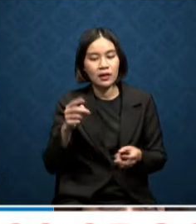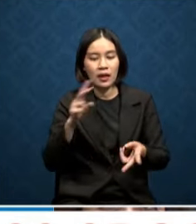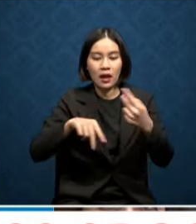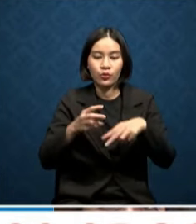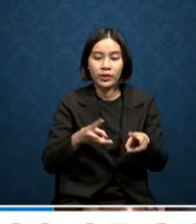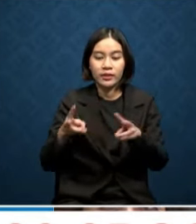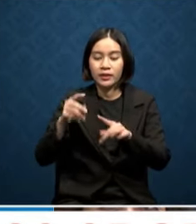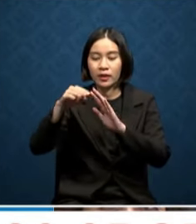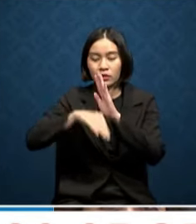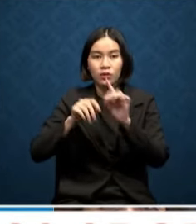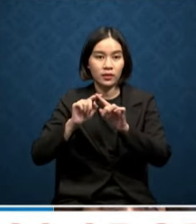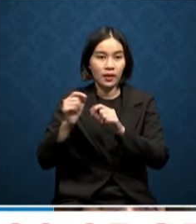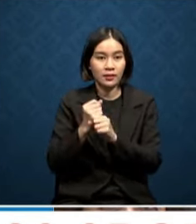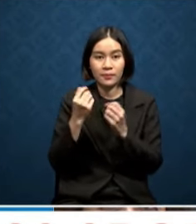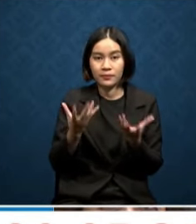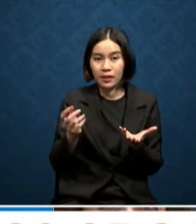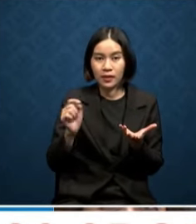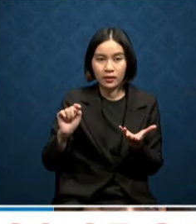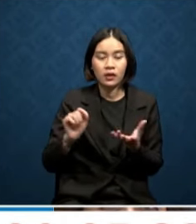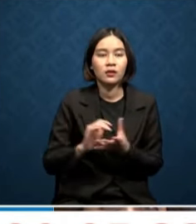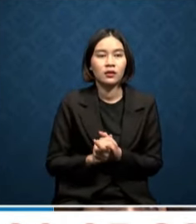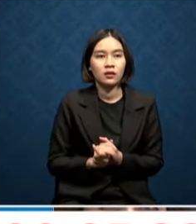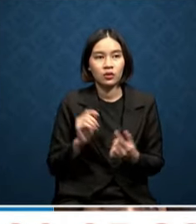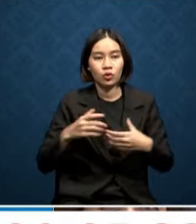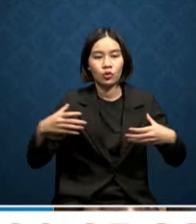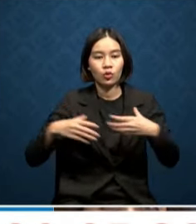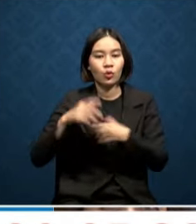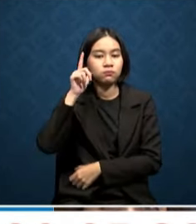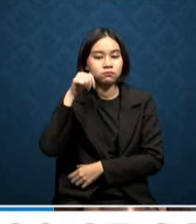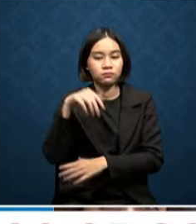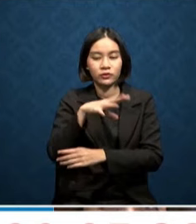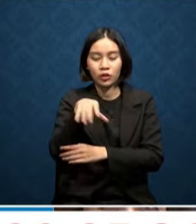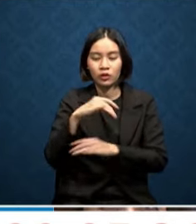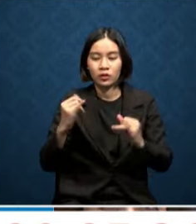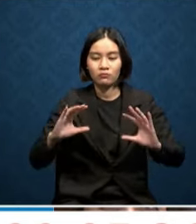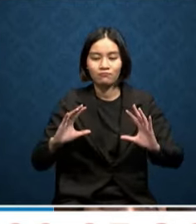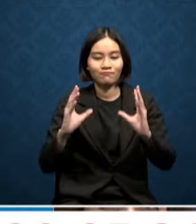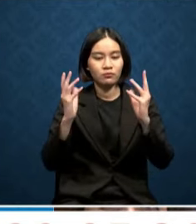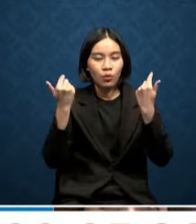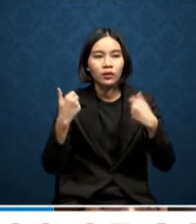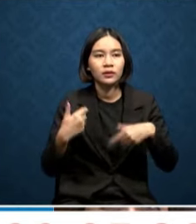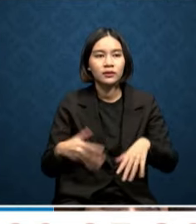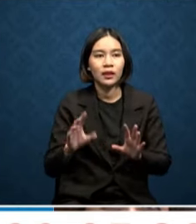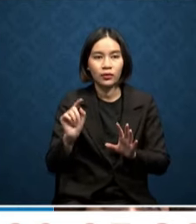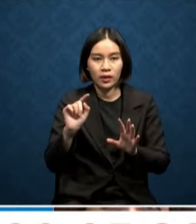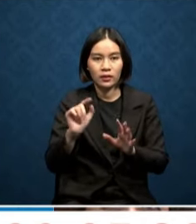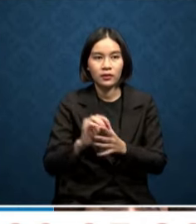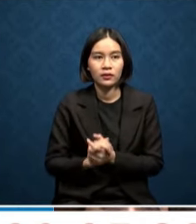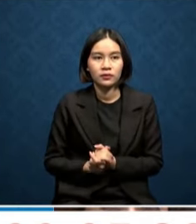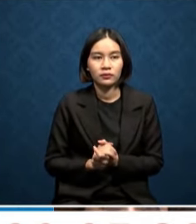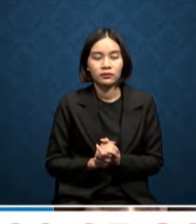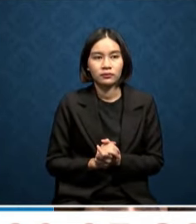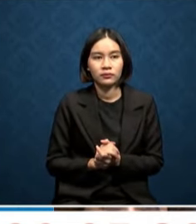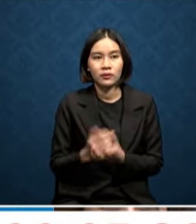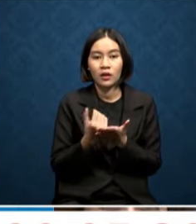การที่จะทำอย่างไรให้แก๊งคอ Centerเหล่านี้หมดไปแล้วก็เรา